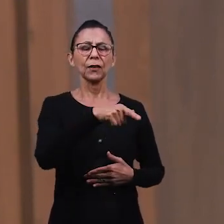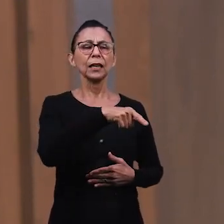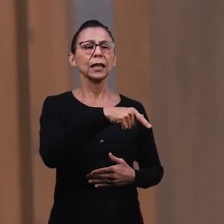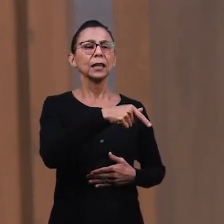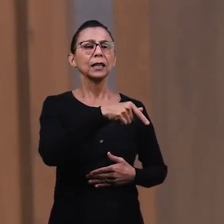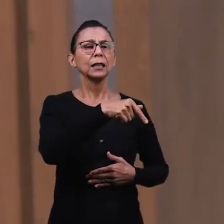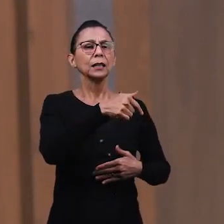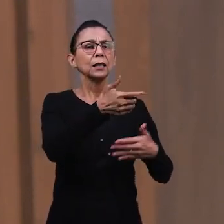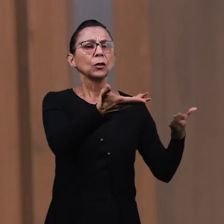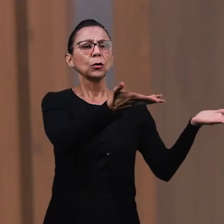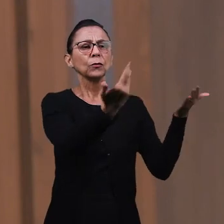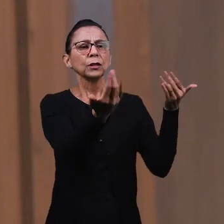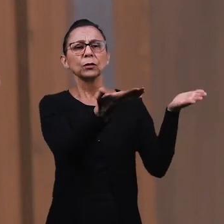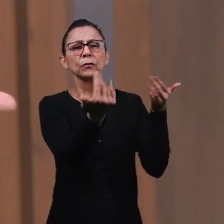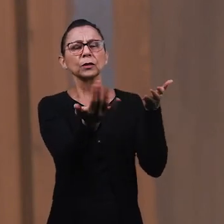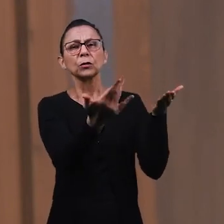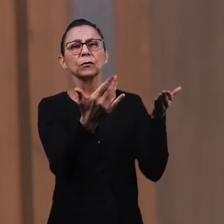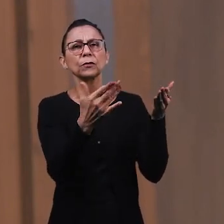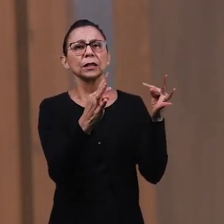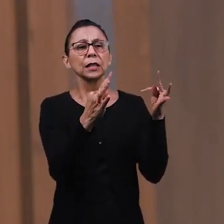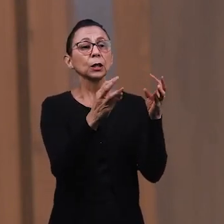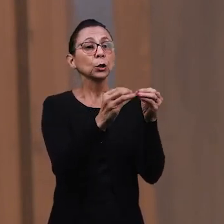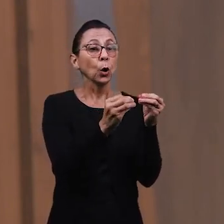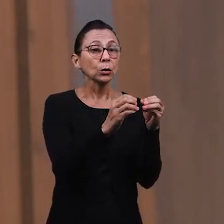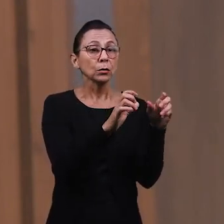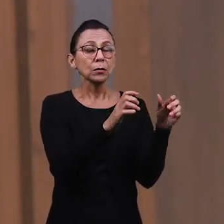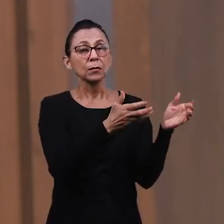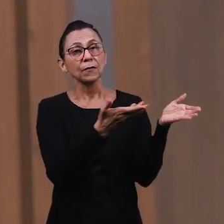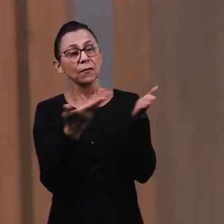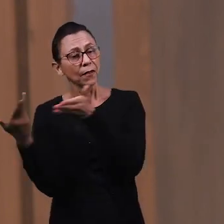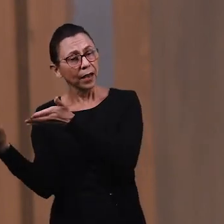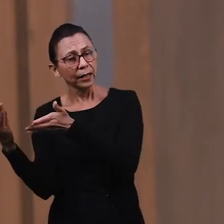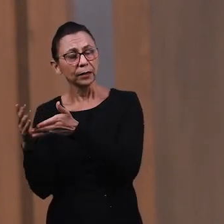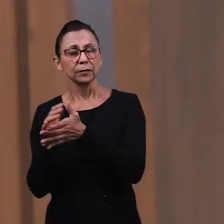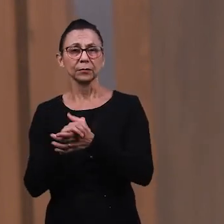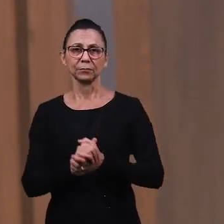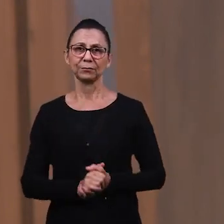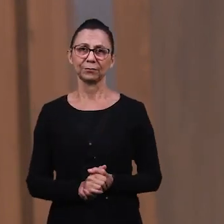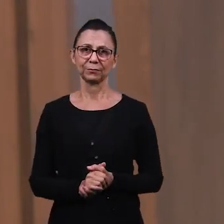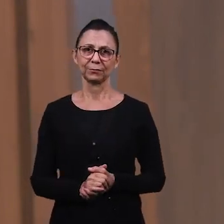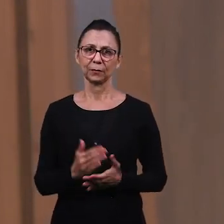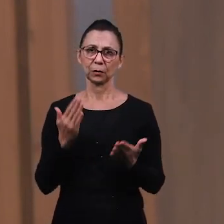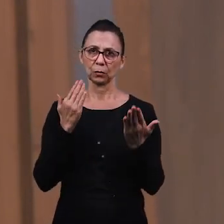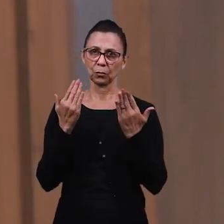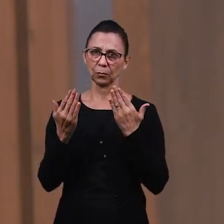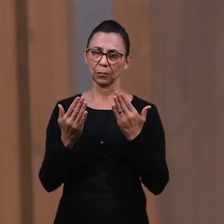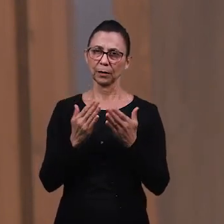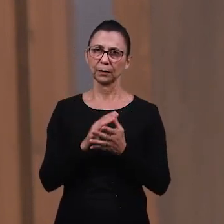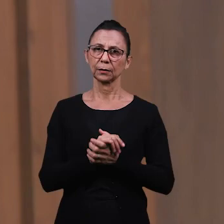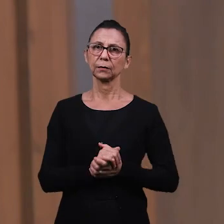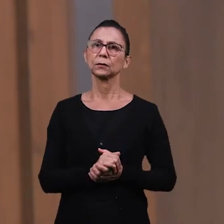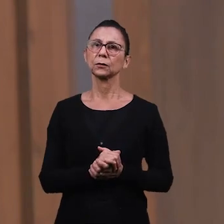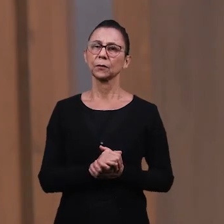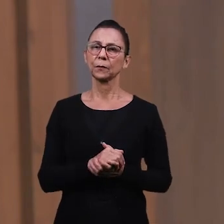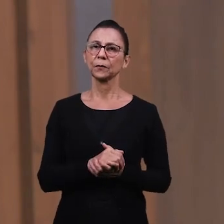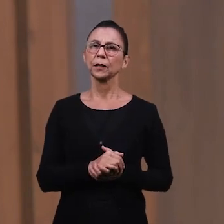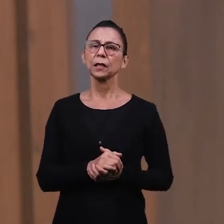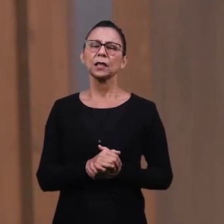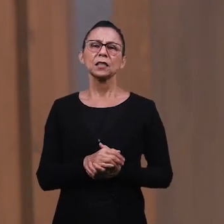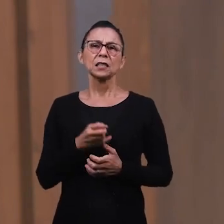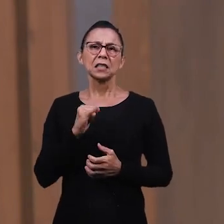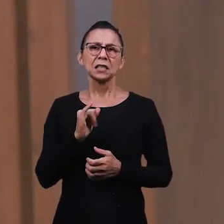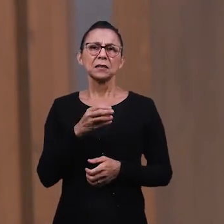peu importe ce que l'homme a déjà fait. Si l'homme accepte l'appel de Dieu, il aura une nouvelle vie en